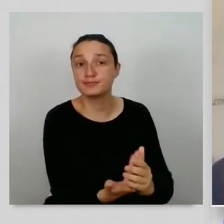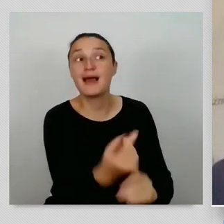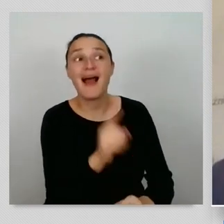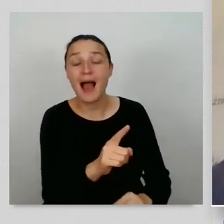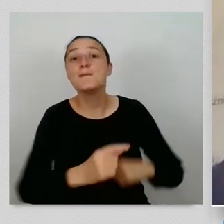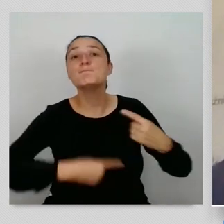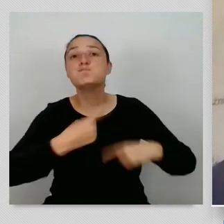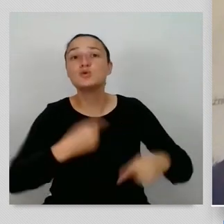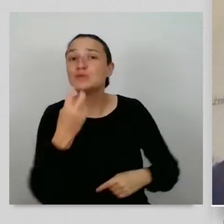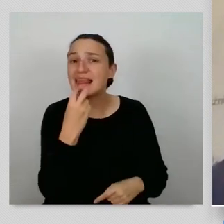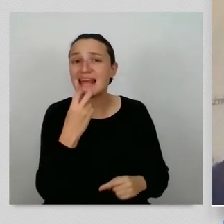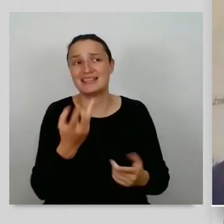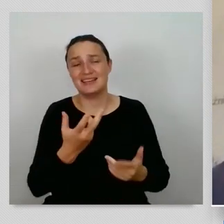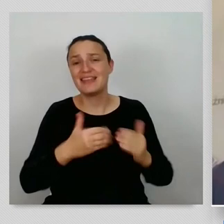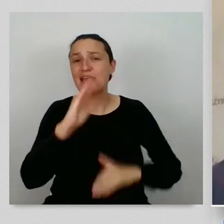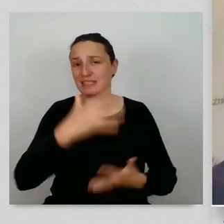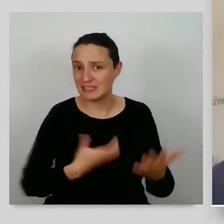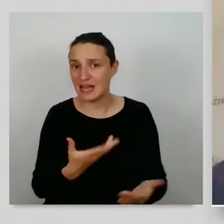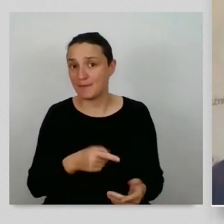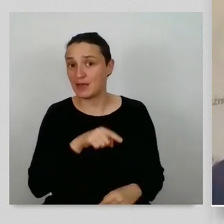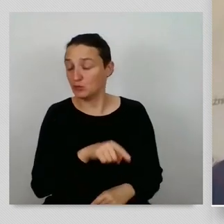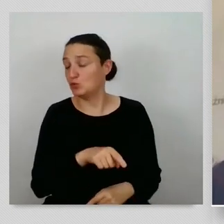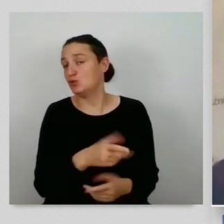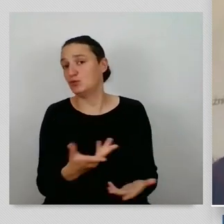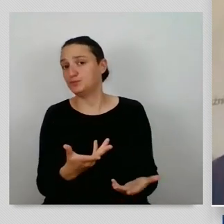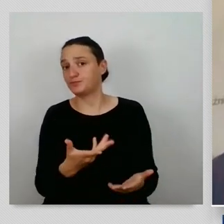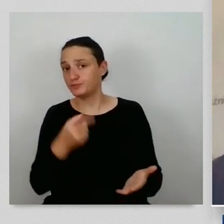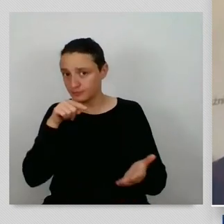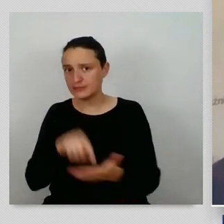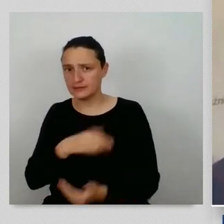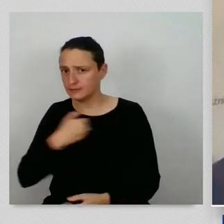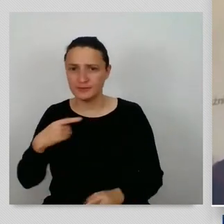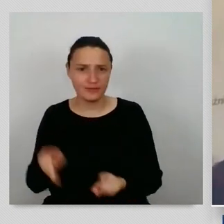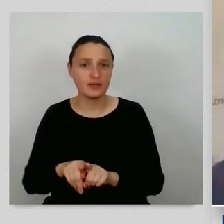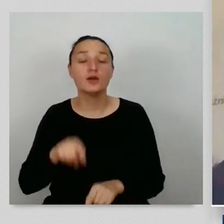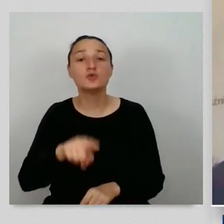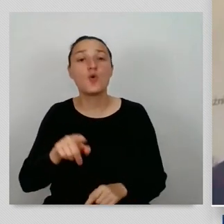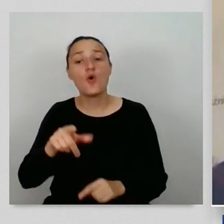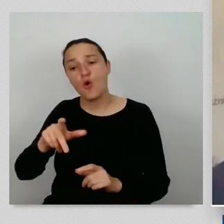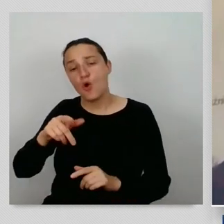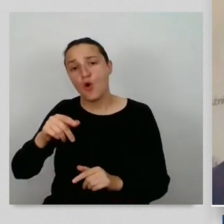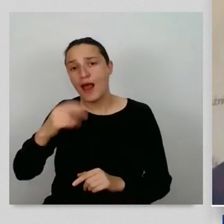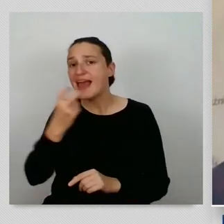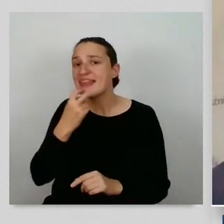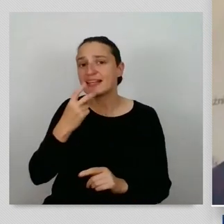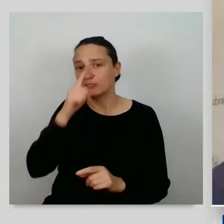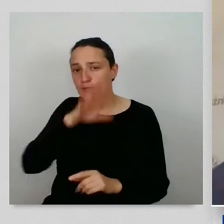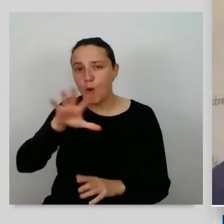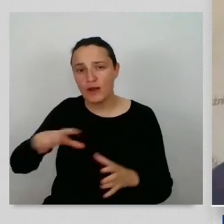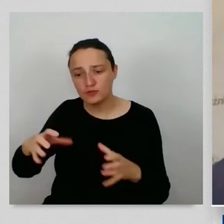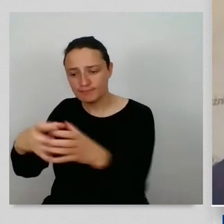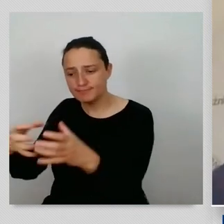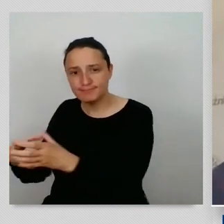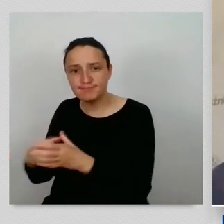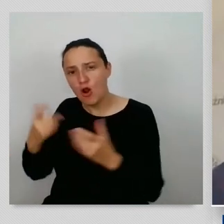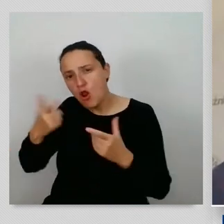system, który jest przyjazny dla tych, którzy żyją na tych obszarach. I dlatego uważam, że te lokalne społeczności energetyczne, czy też klastry energetyczne,